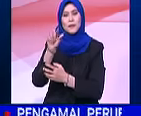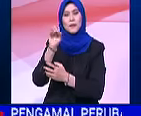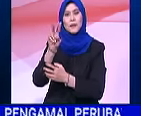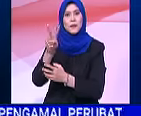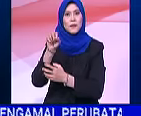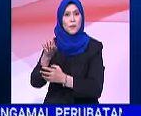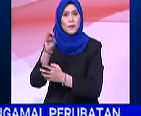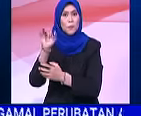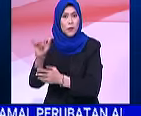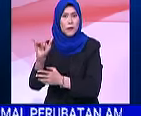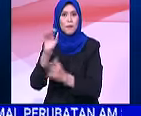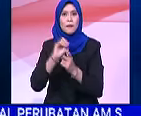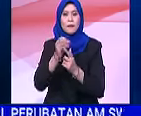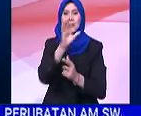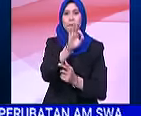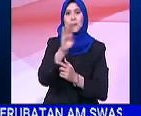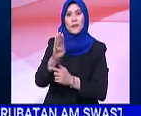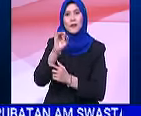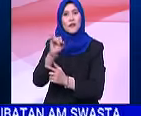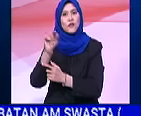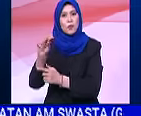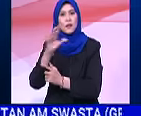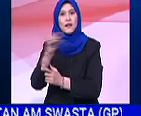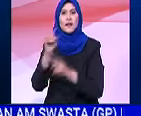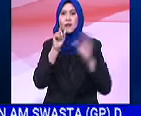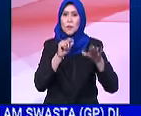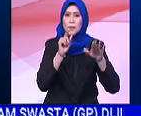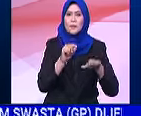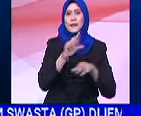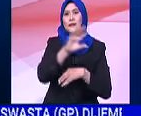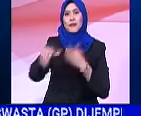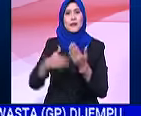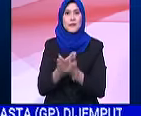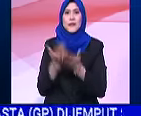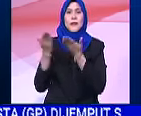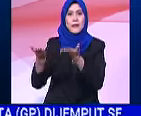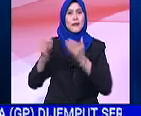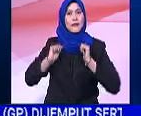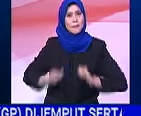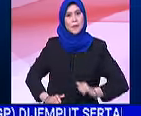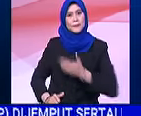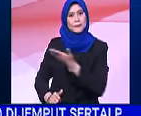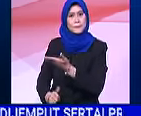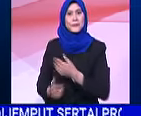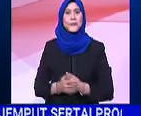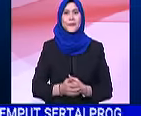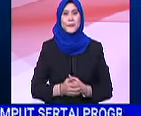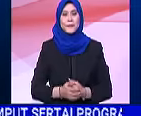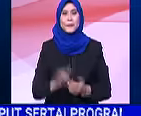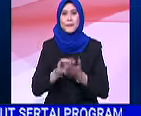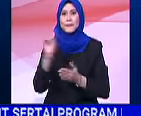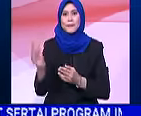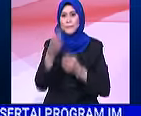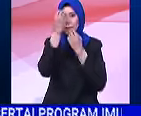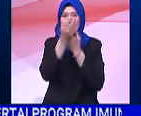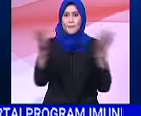www.met.gov.my atau ikuti kami di Facebook, Instagram dan juga Twitter seperti di alamat yang tertera. Sekian sahaja info cuaca